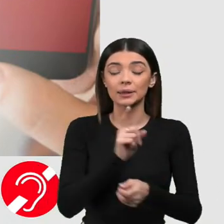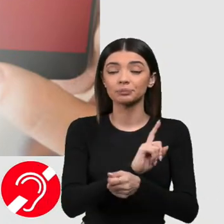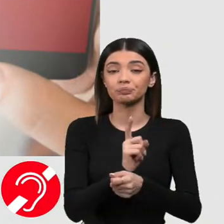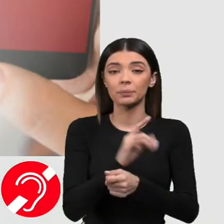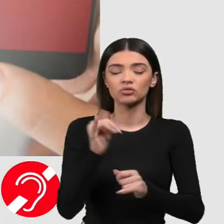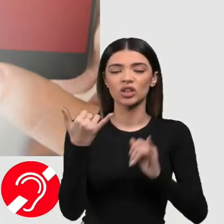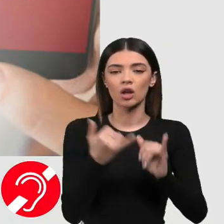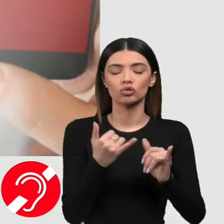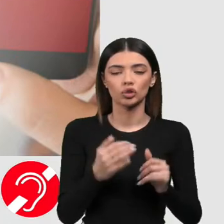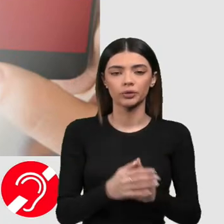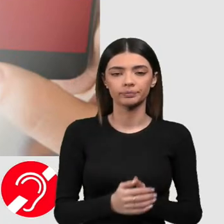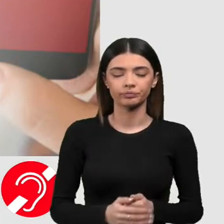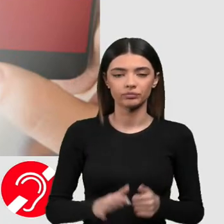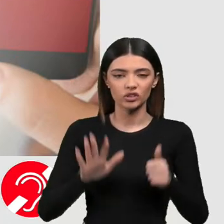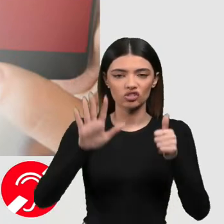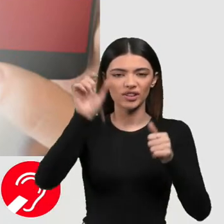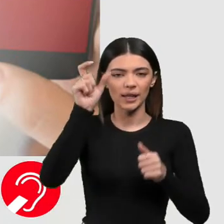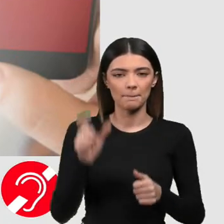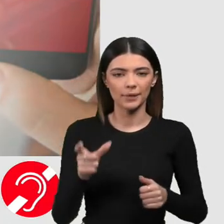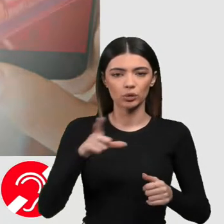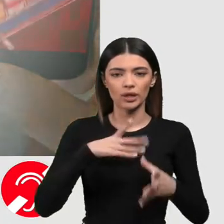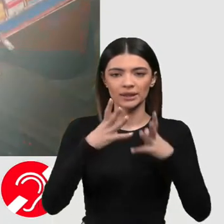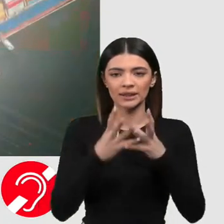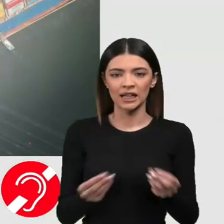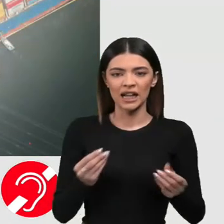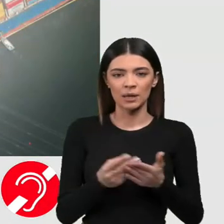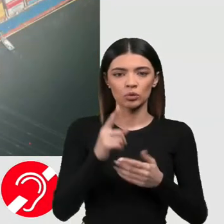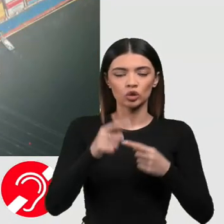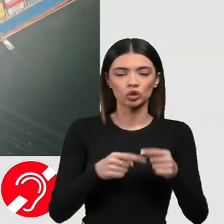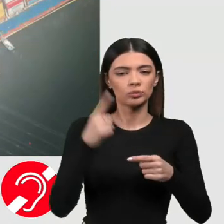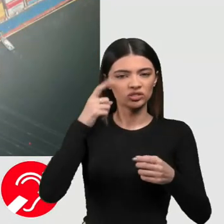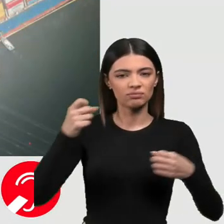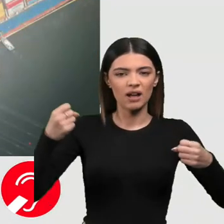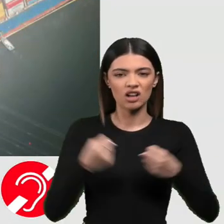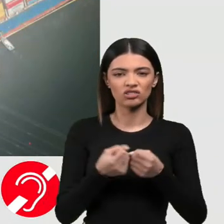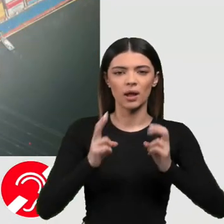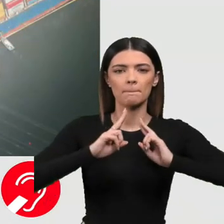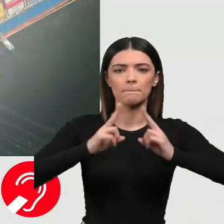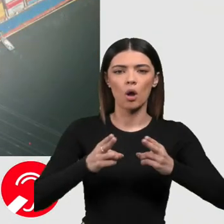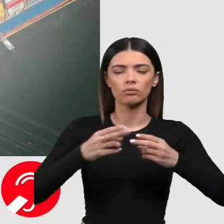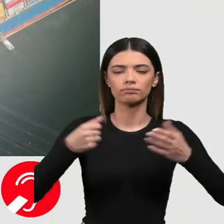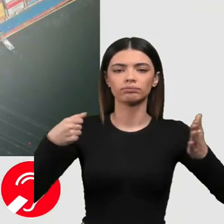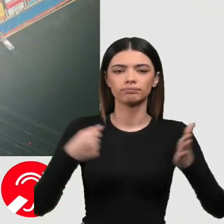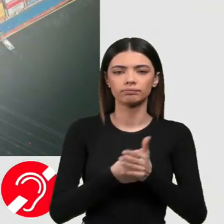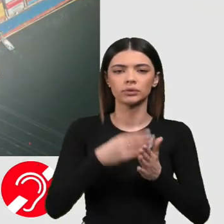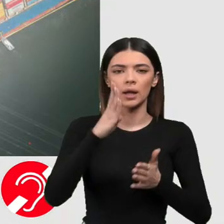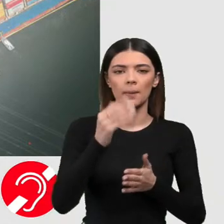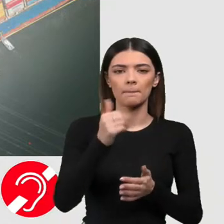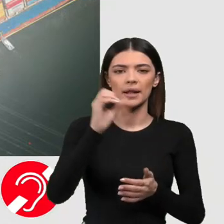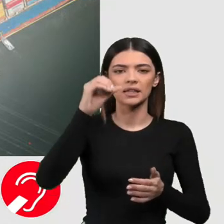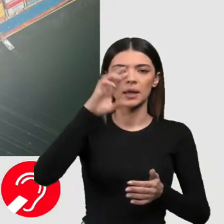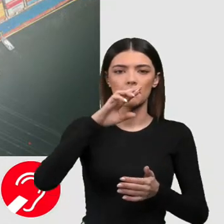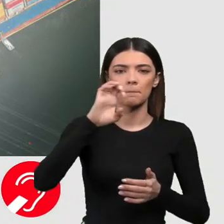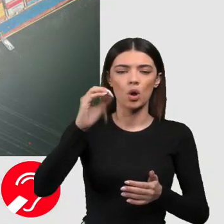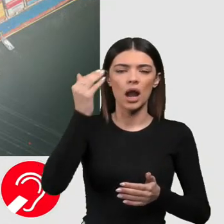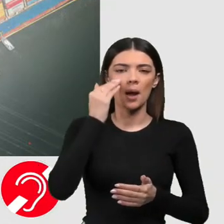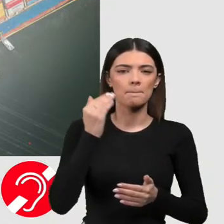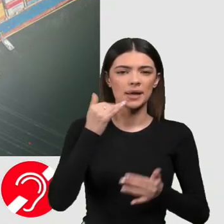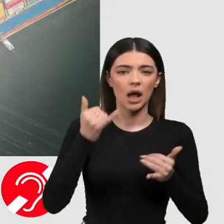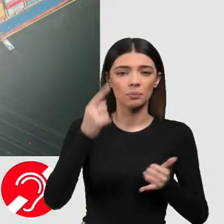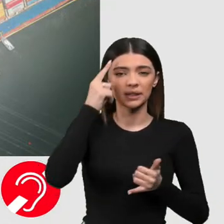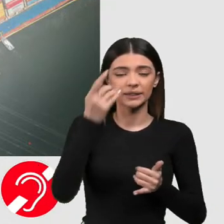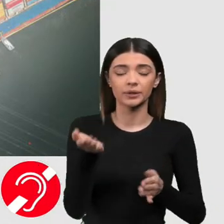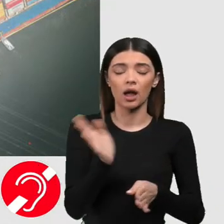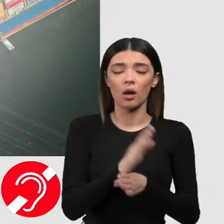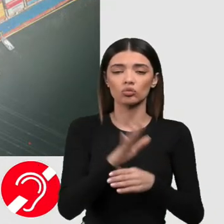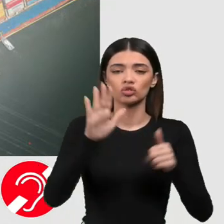fi localizați mai precis și mai rapid. 6 persoane sunt dispărute în urma accidentului care a dus la prăbușirea podului din Baltimore.